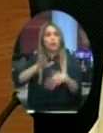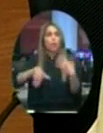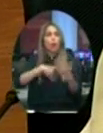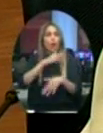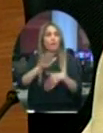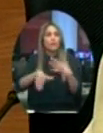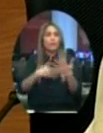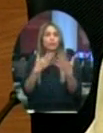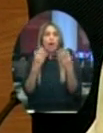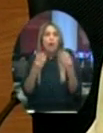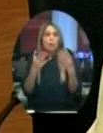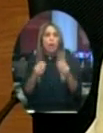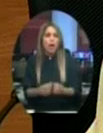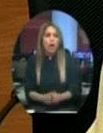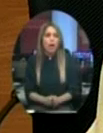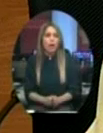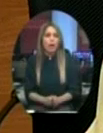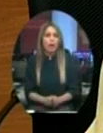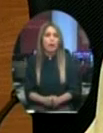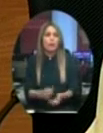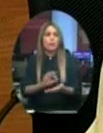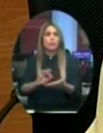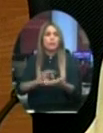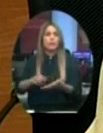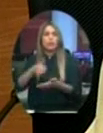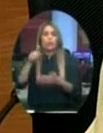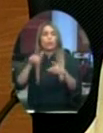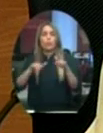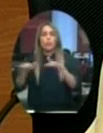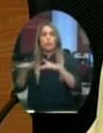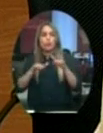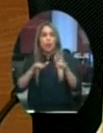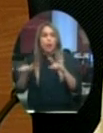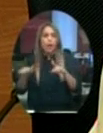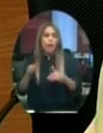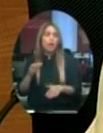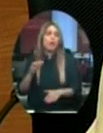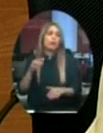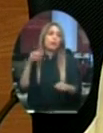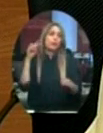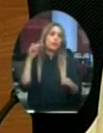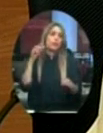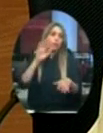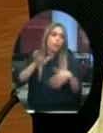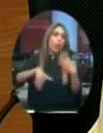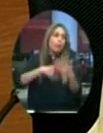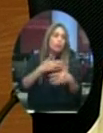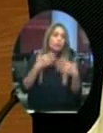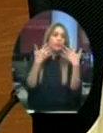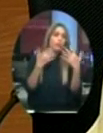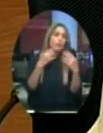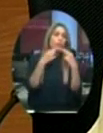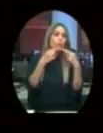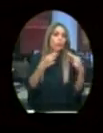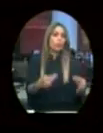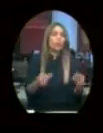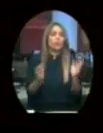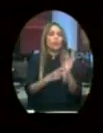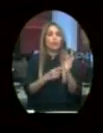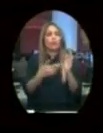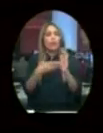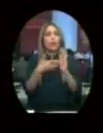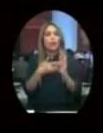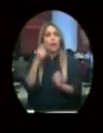רבה של משרד ראש הממשלה בסיפור הזה ובפתרונות האלה. ודרישה אפילו לחקירה פלילית. עבד